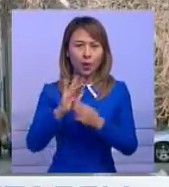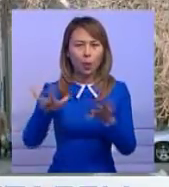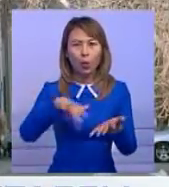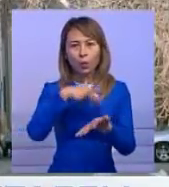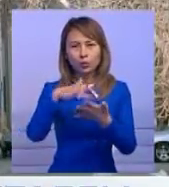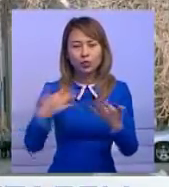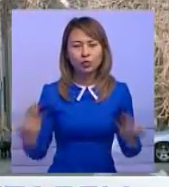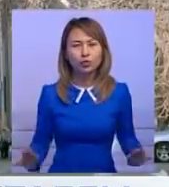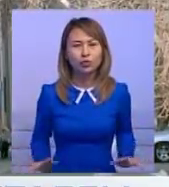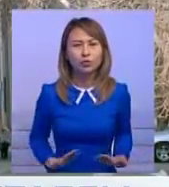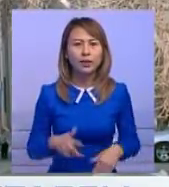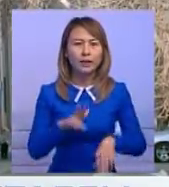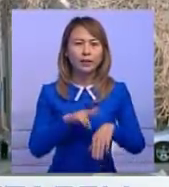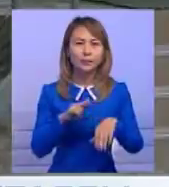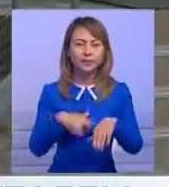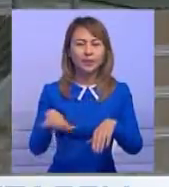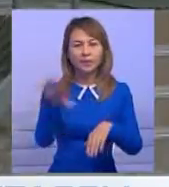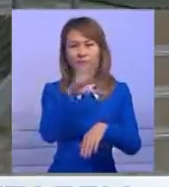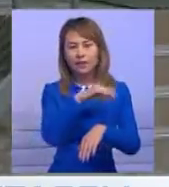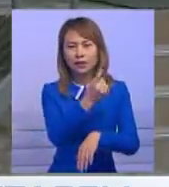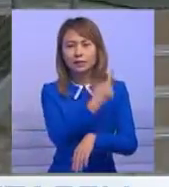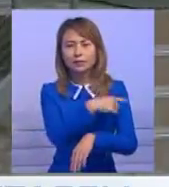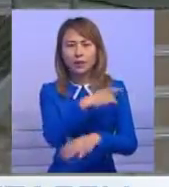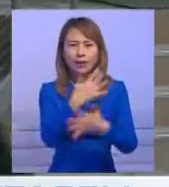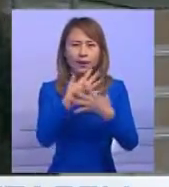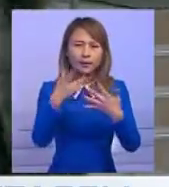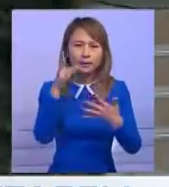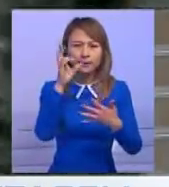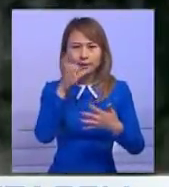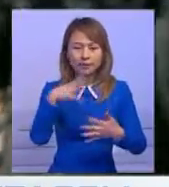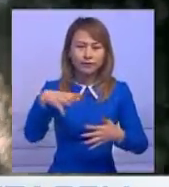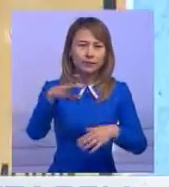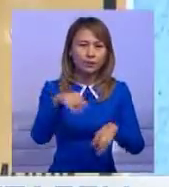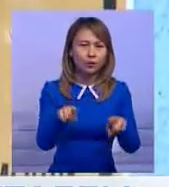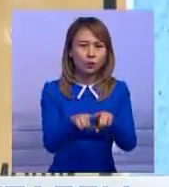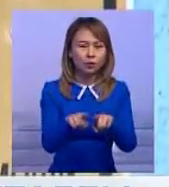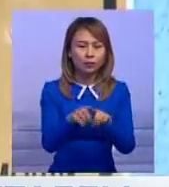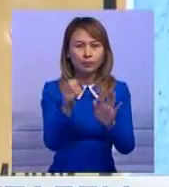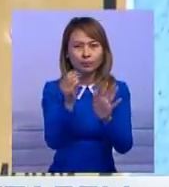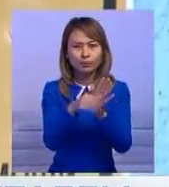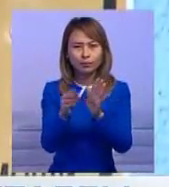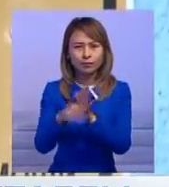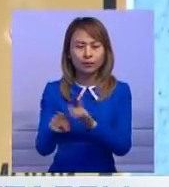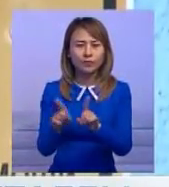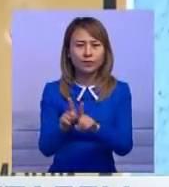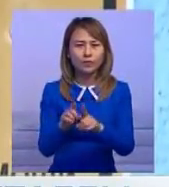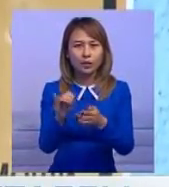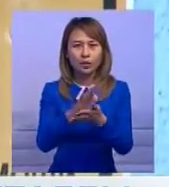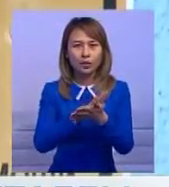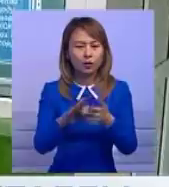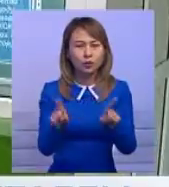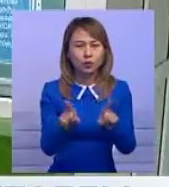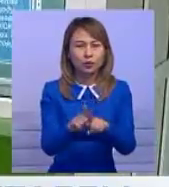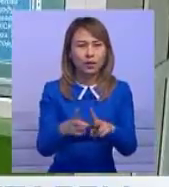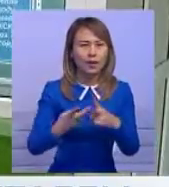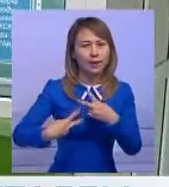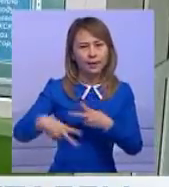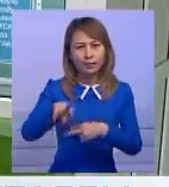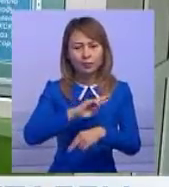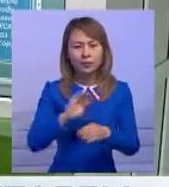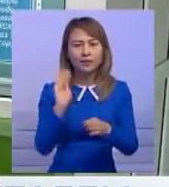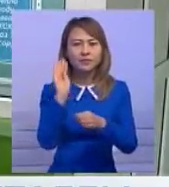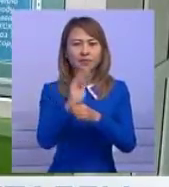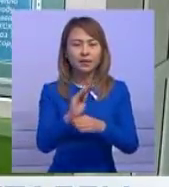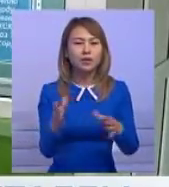тұрғын үй инспекциясы, ветеринарлық қызмет, коммуналдық мекемелерде жемқорлық тәуекелдерінен таза болмай шықты. Осыған орай